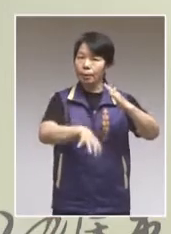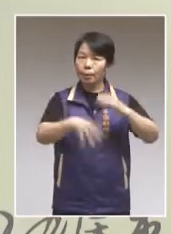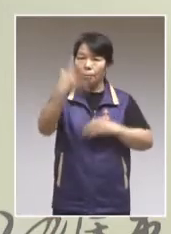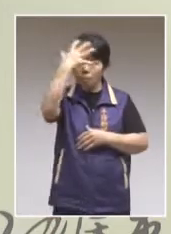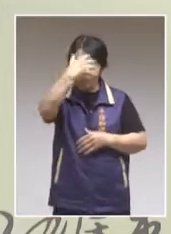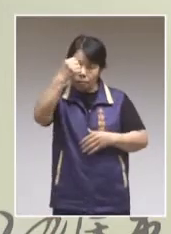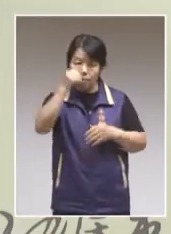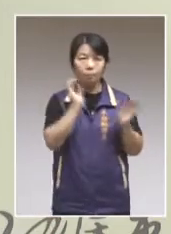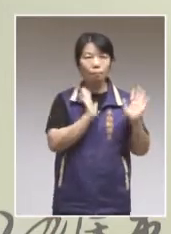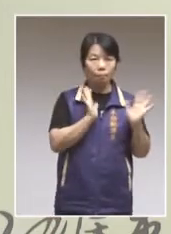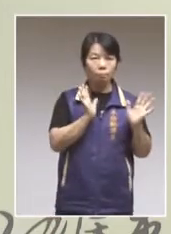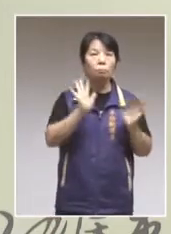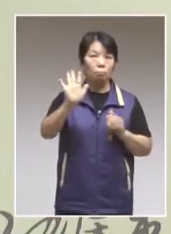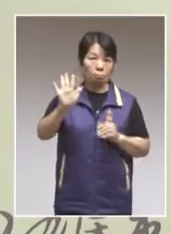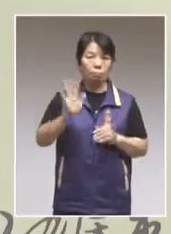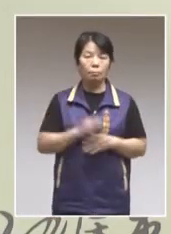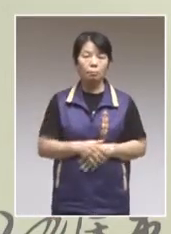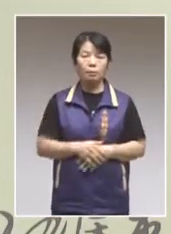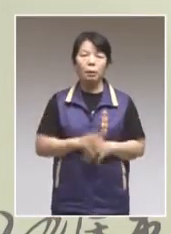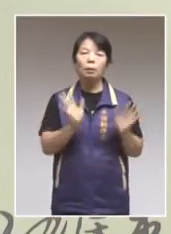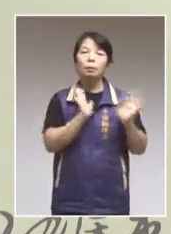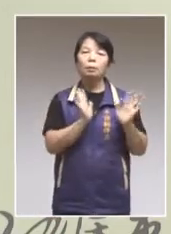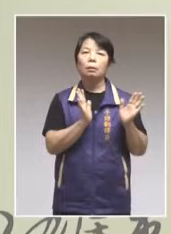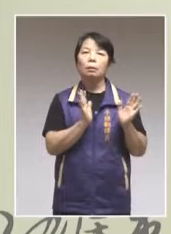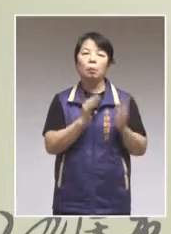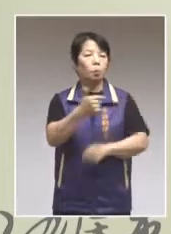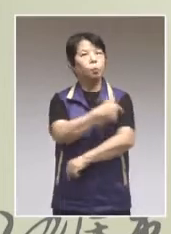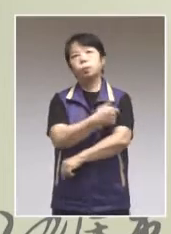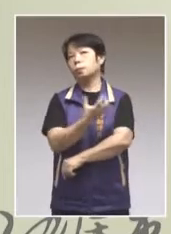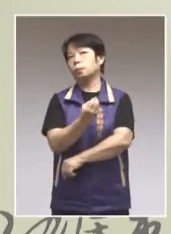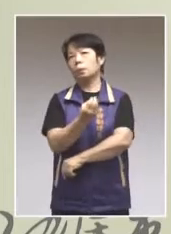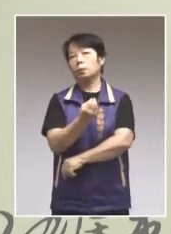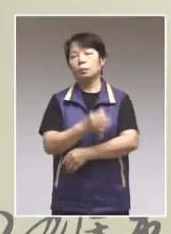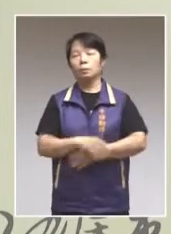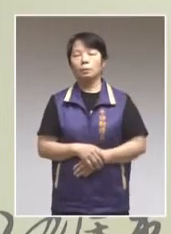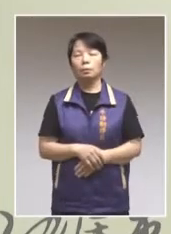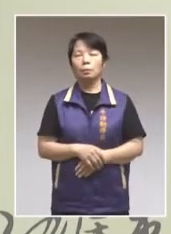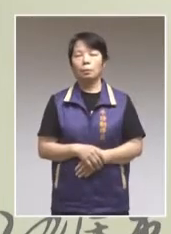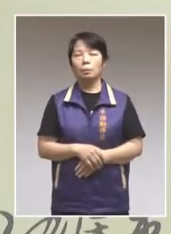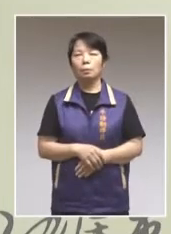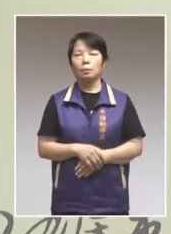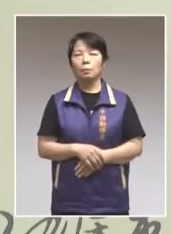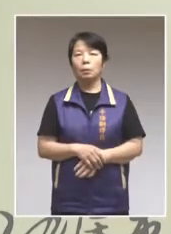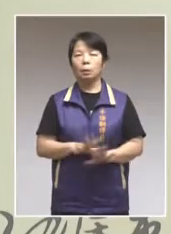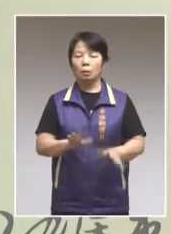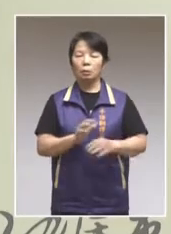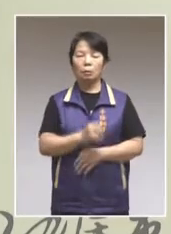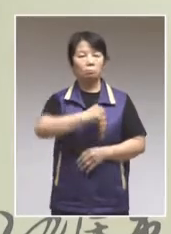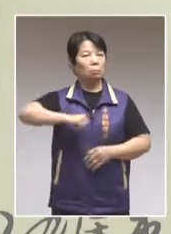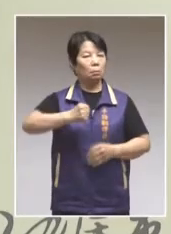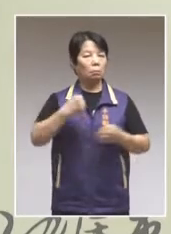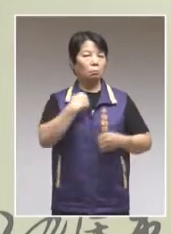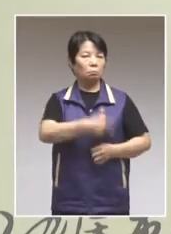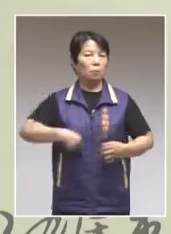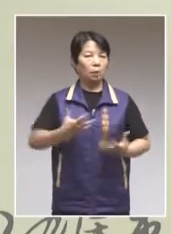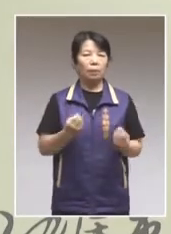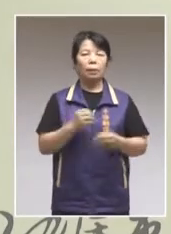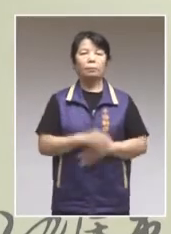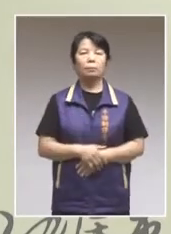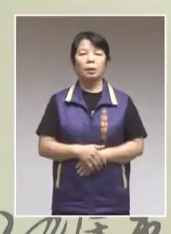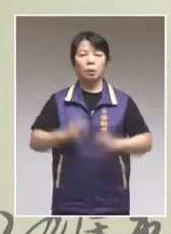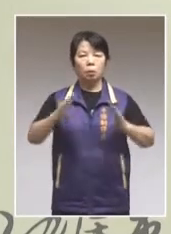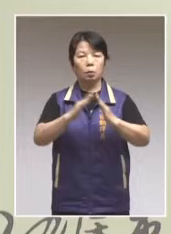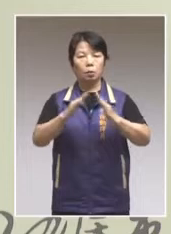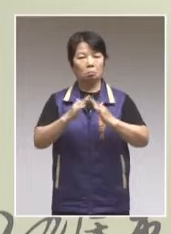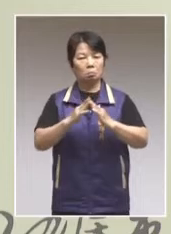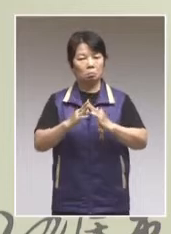跟小孩，那小孩没有到现在还没有打抗体，没有打疫苗， 人没有抗体，传染很快，加护传染率